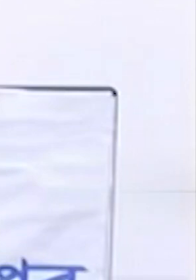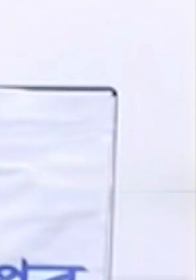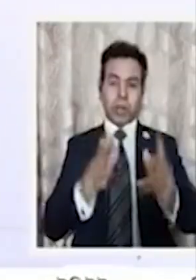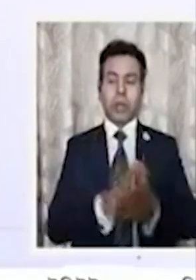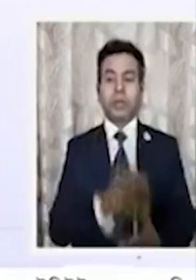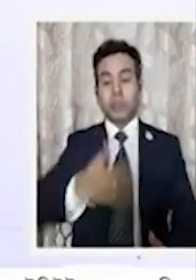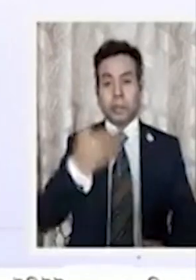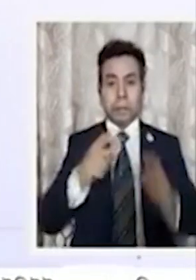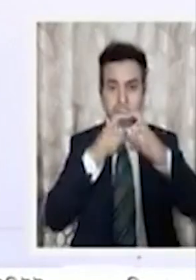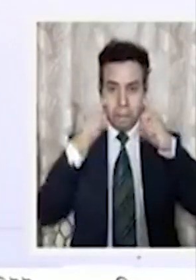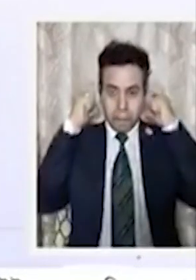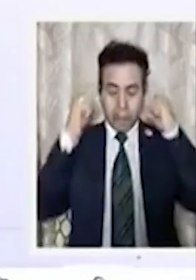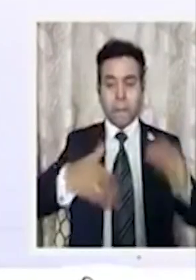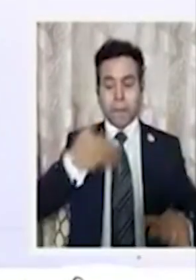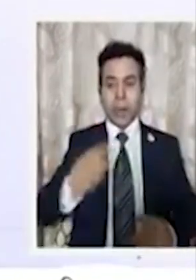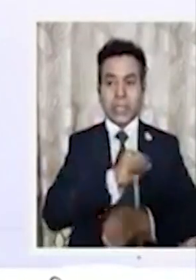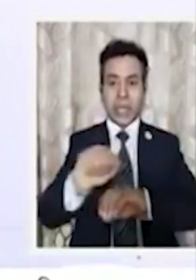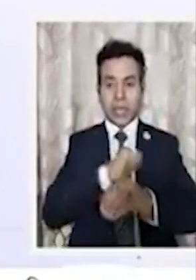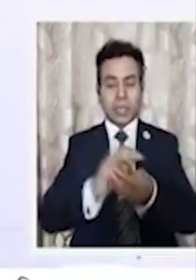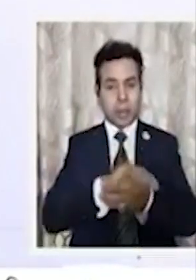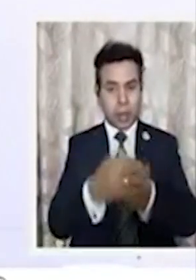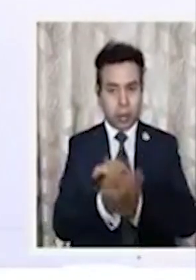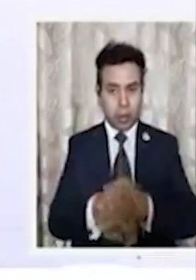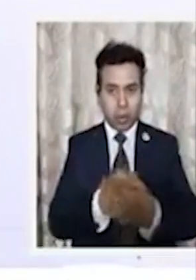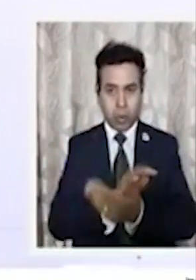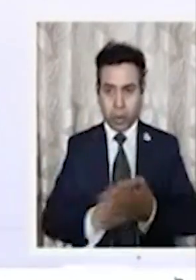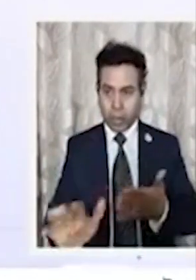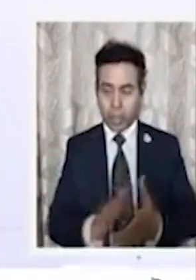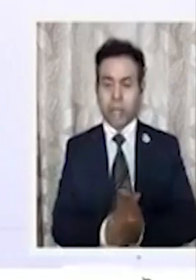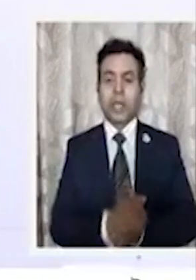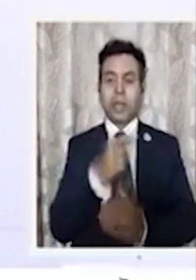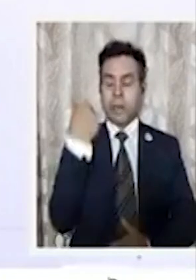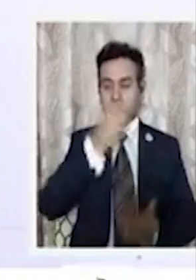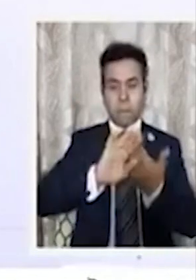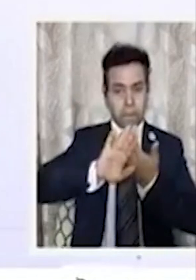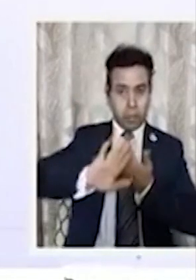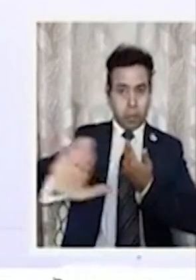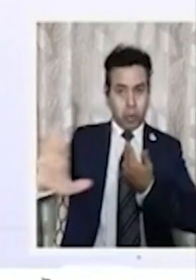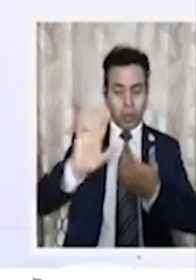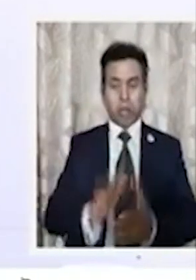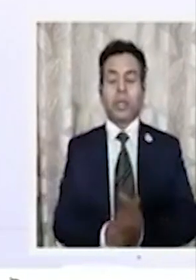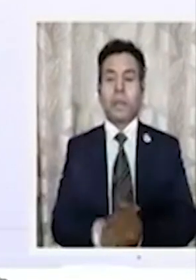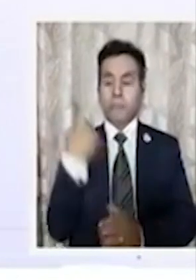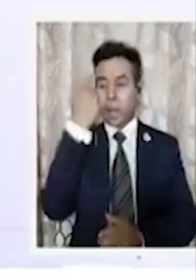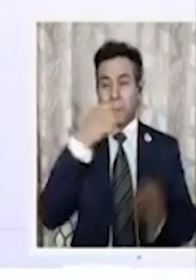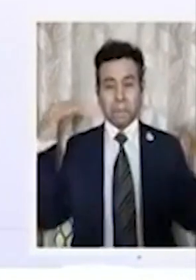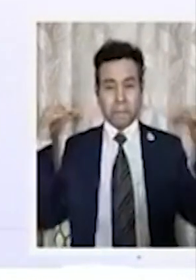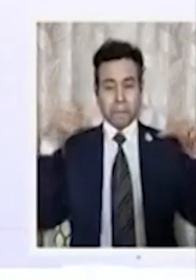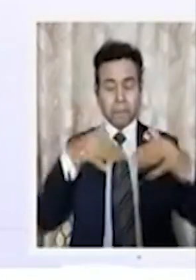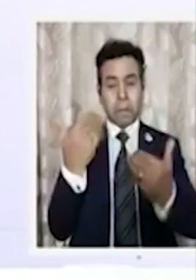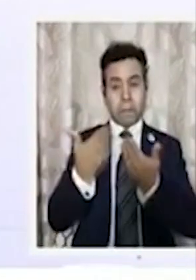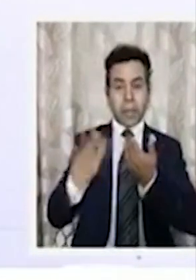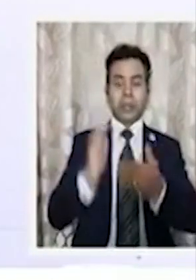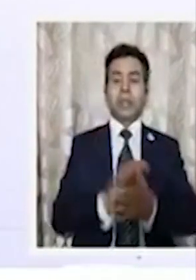14,755 জন। নিজেকে সুরক্ষিত রাখুন, সঠিকভাবে মাস্ক পরুন, বারবার সাবান পানি দিয়ে হাত ধুন, সামাজিক দূরত্ব বজায়